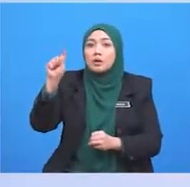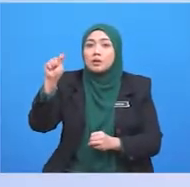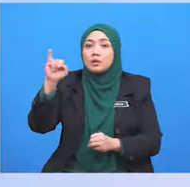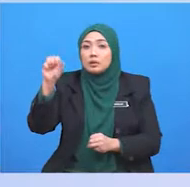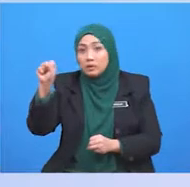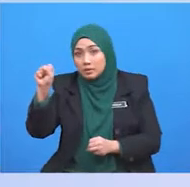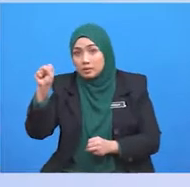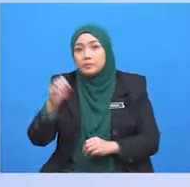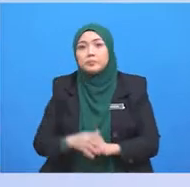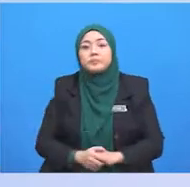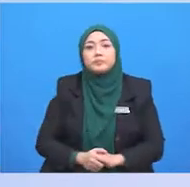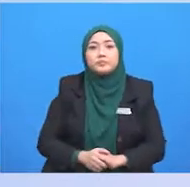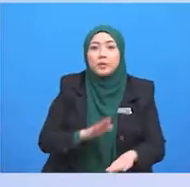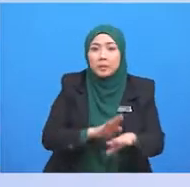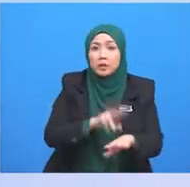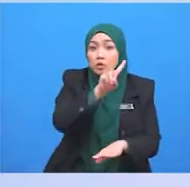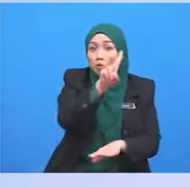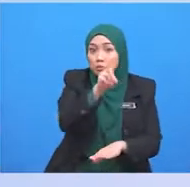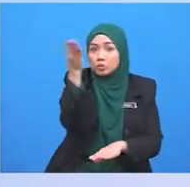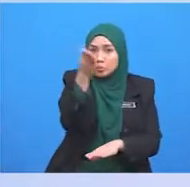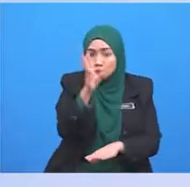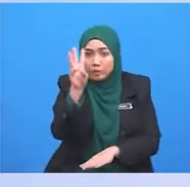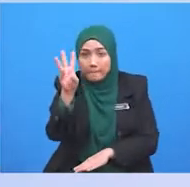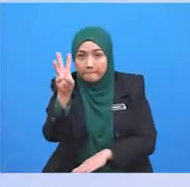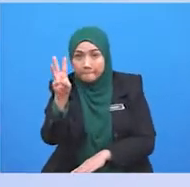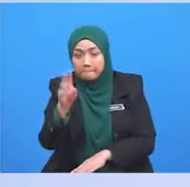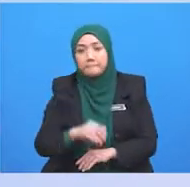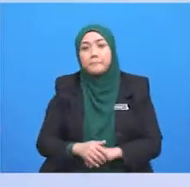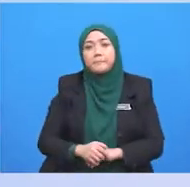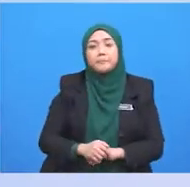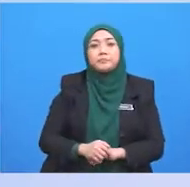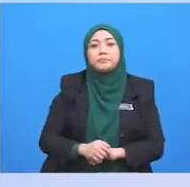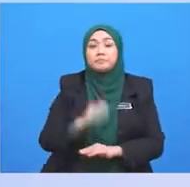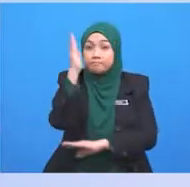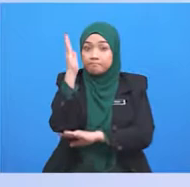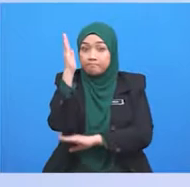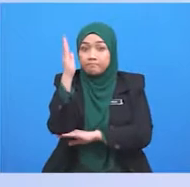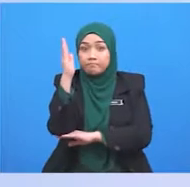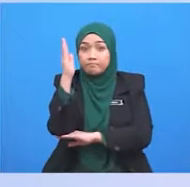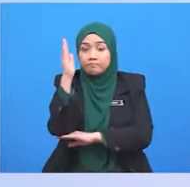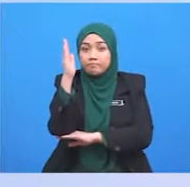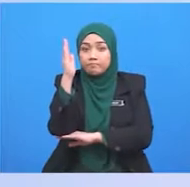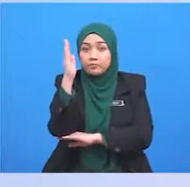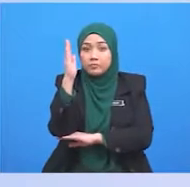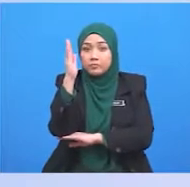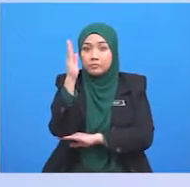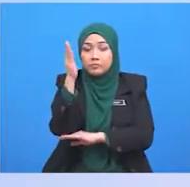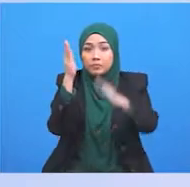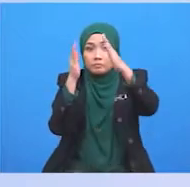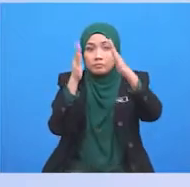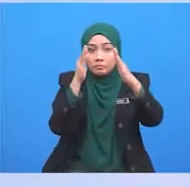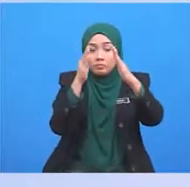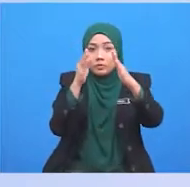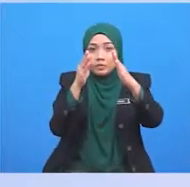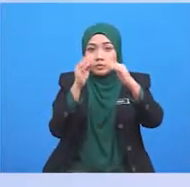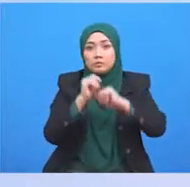pada 21 Jun, 1. Kedudukan matahari pada tengah hari adalah tegak di garisan satan di hemisfera